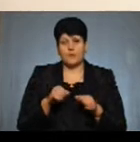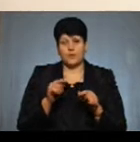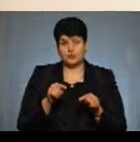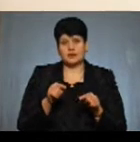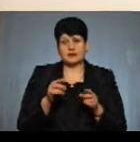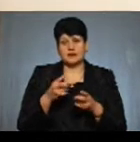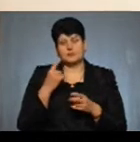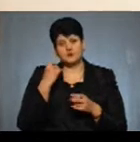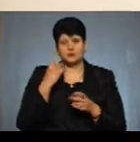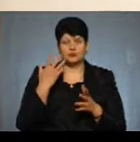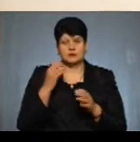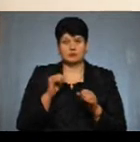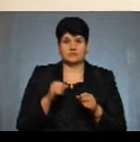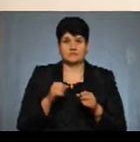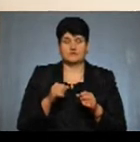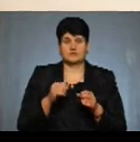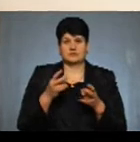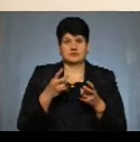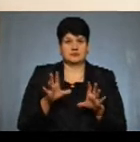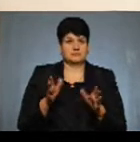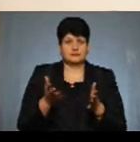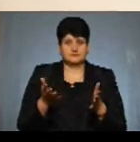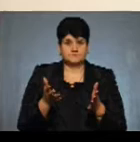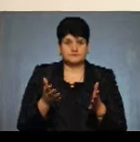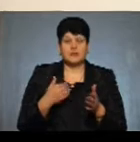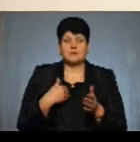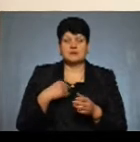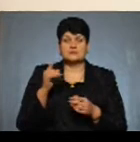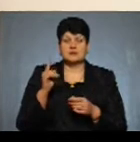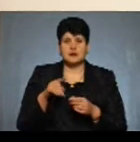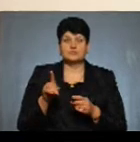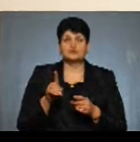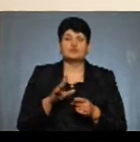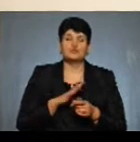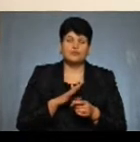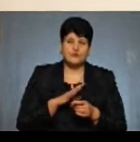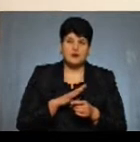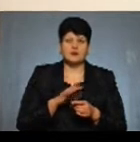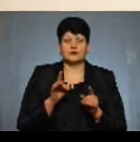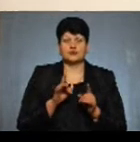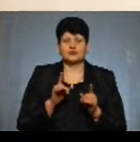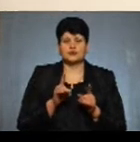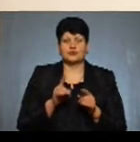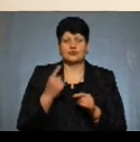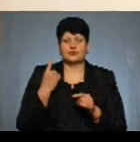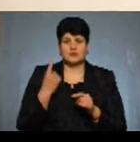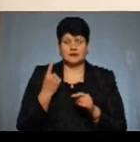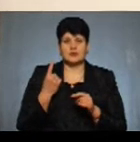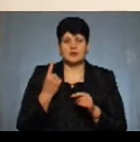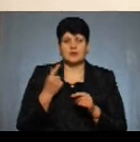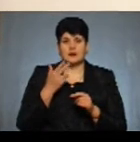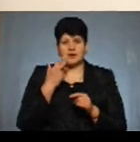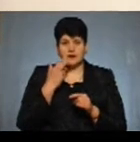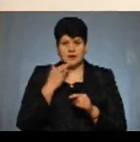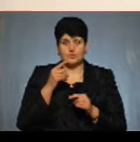треба просто думати, можливо, і немає доцільності. Хоча, як ми знаємо, і таке буває, що одна хвиля